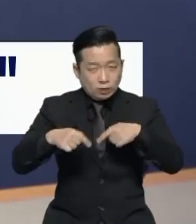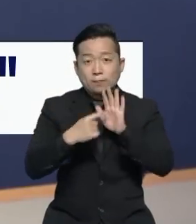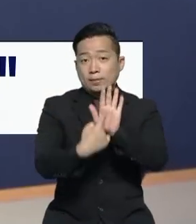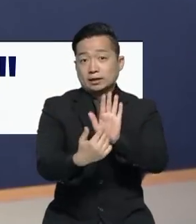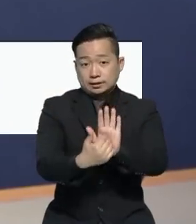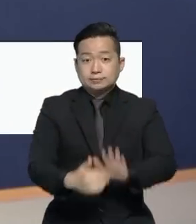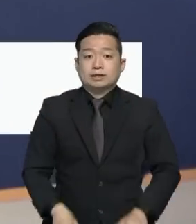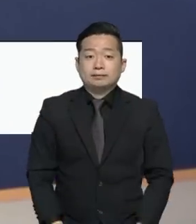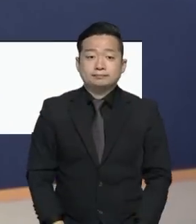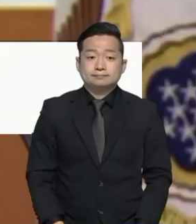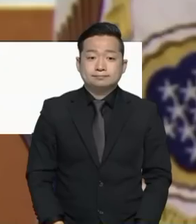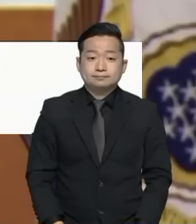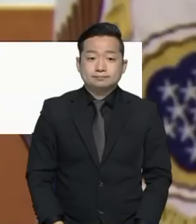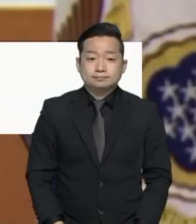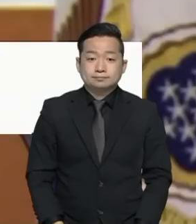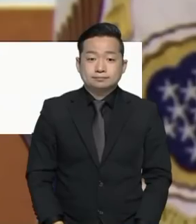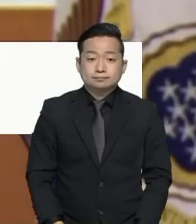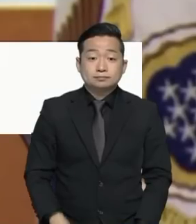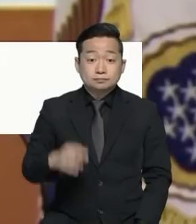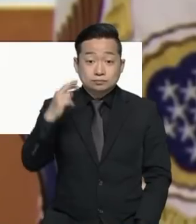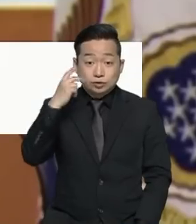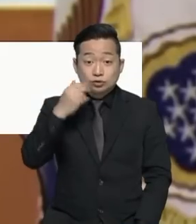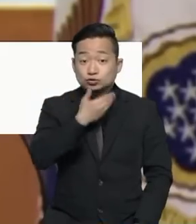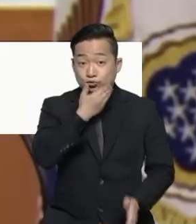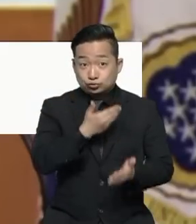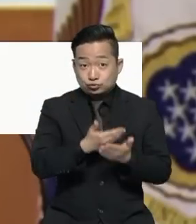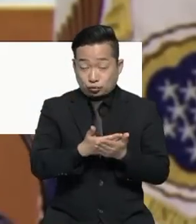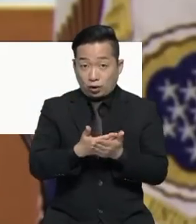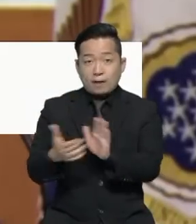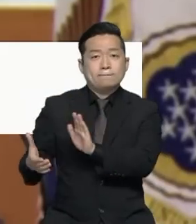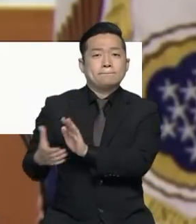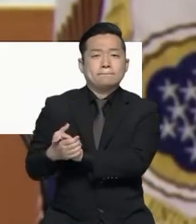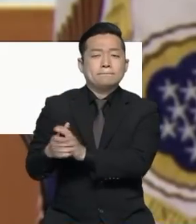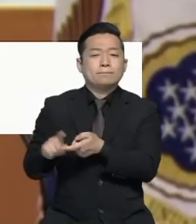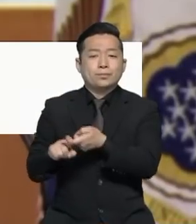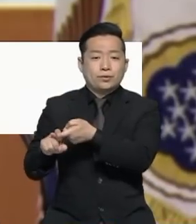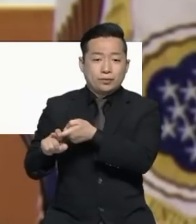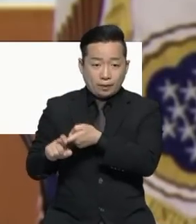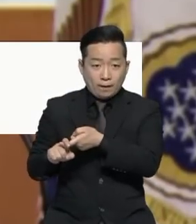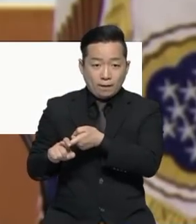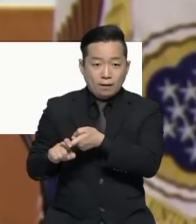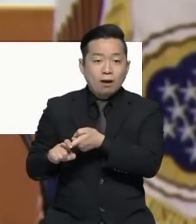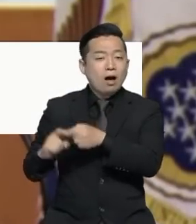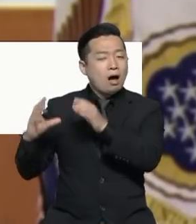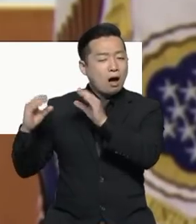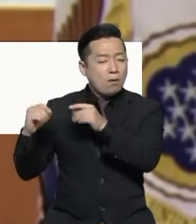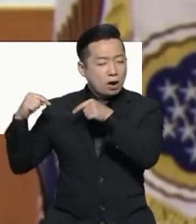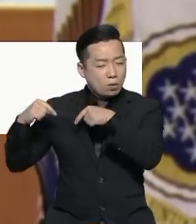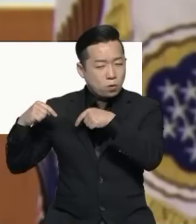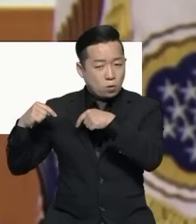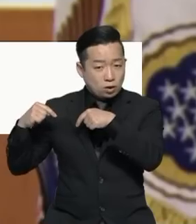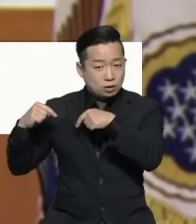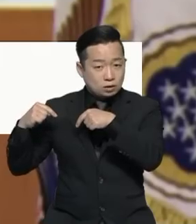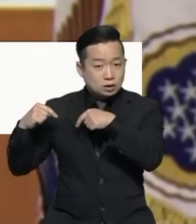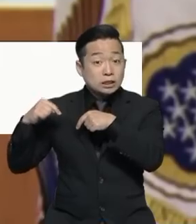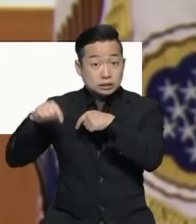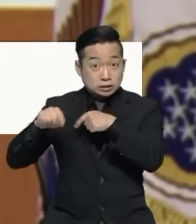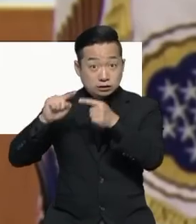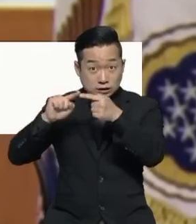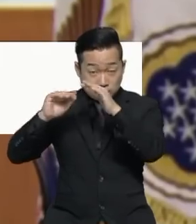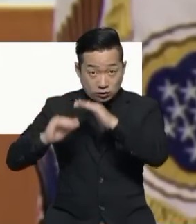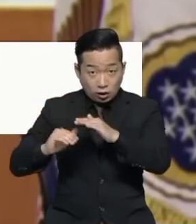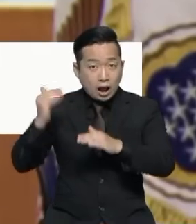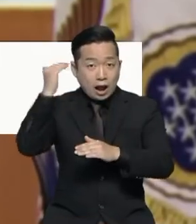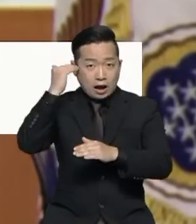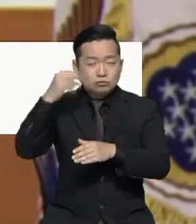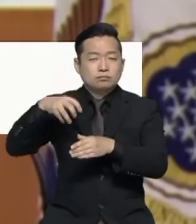밝혔습니다. We will go about this in coordination with our important allies and partners, of which, of course, the Republic of